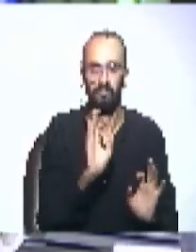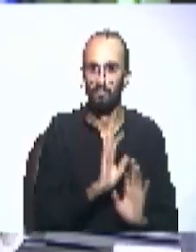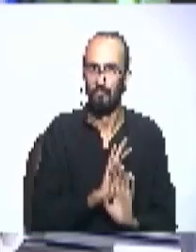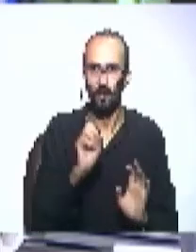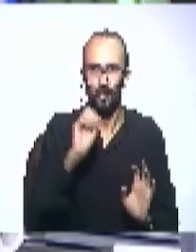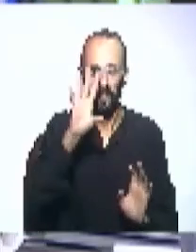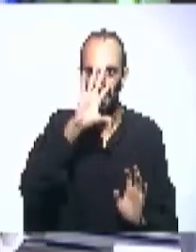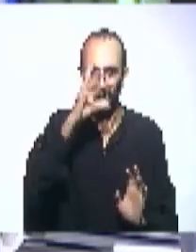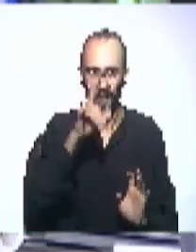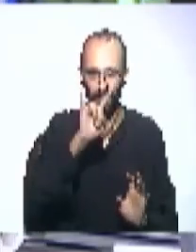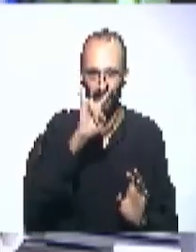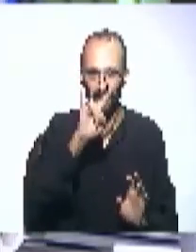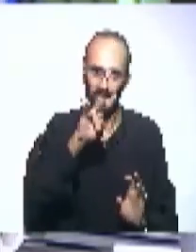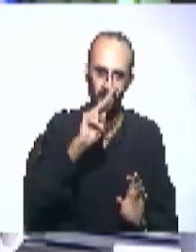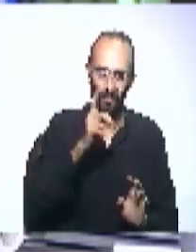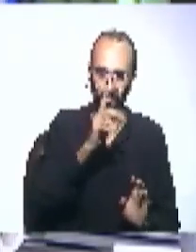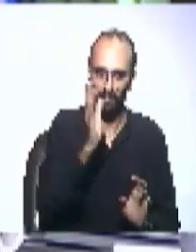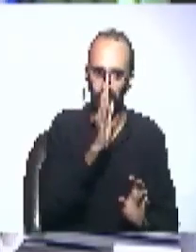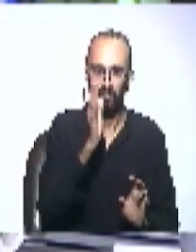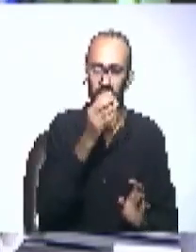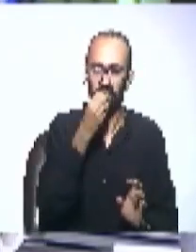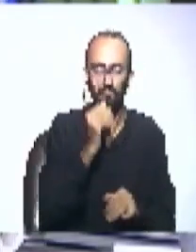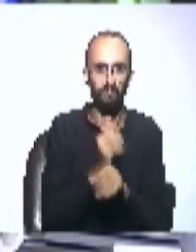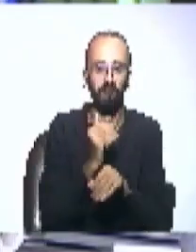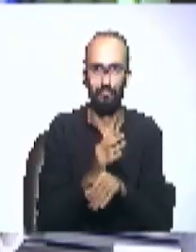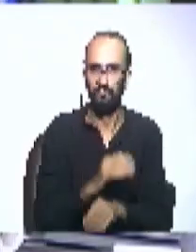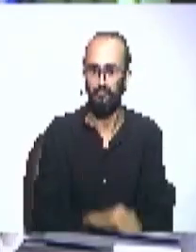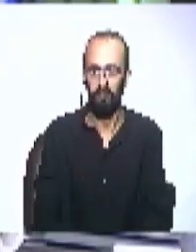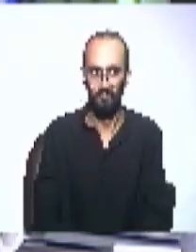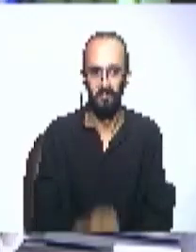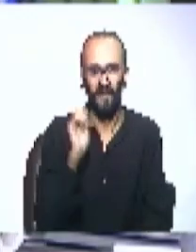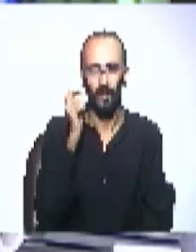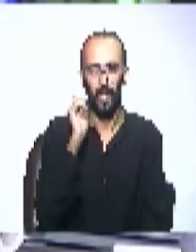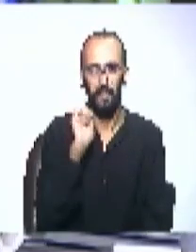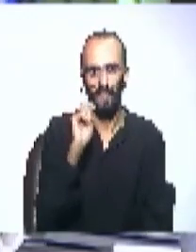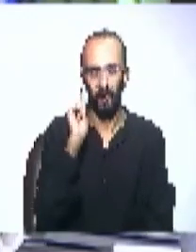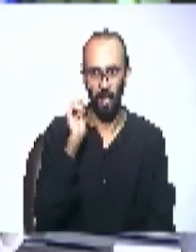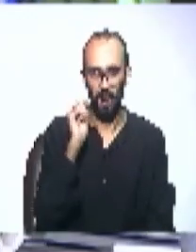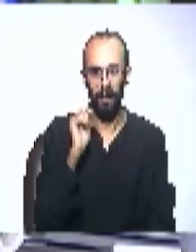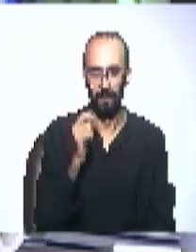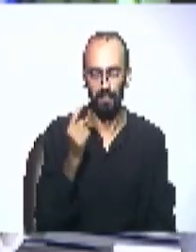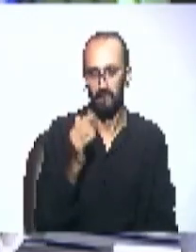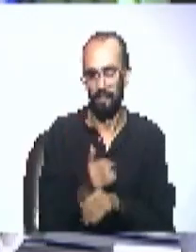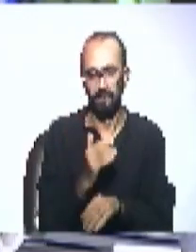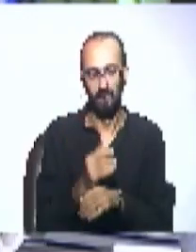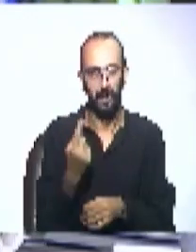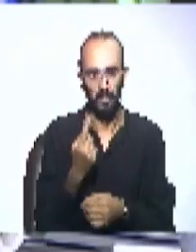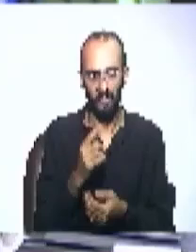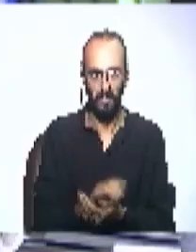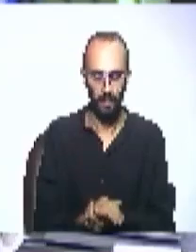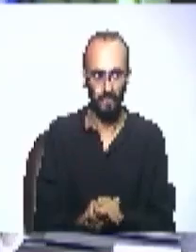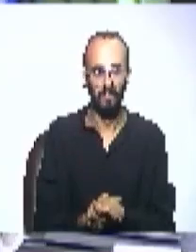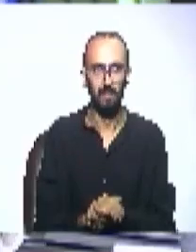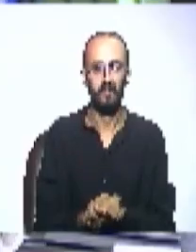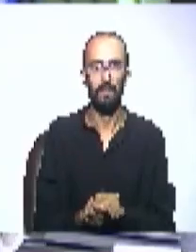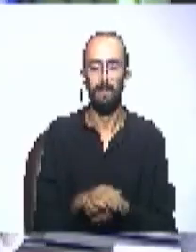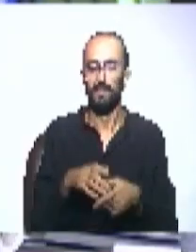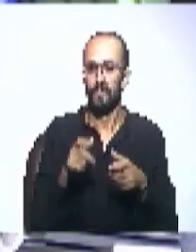الجودة وبنفس الكلام ده. وعملناه بالعيش الكايزر وعملناه لفطيرة